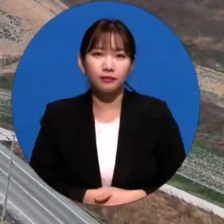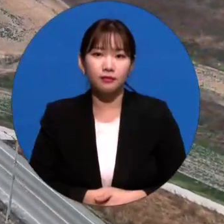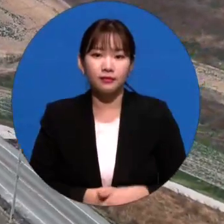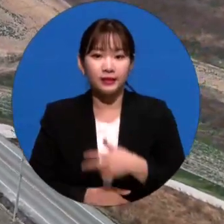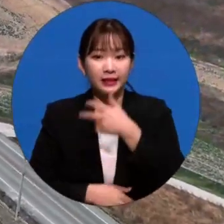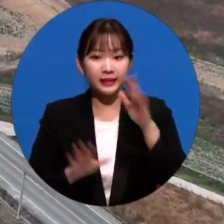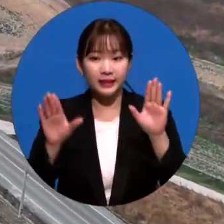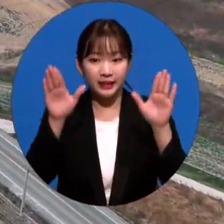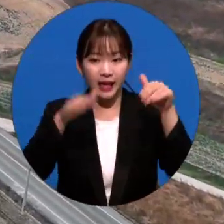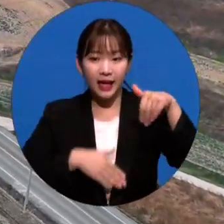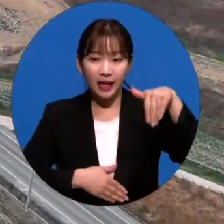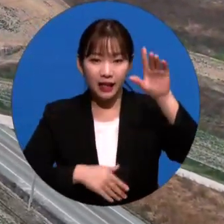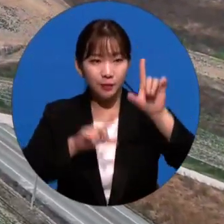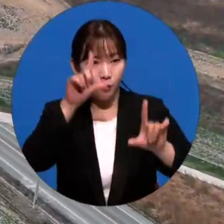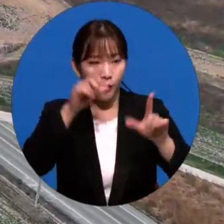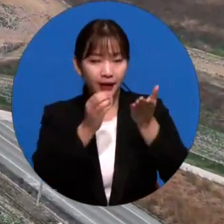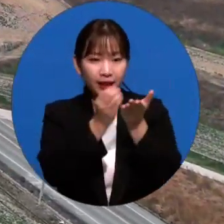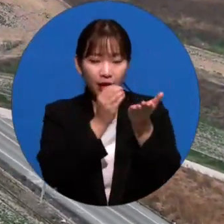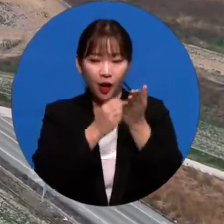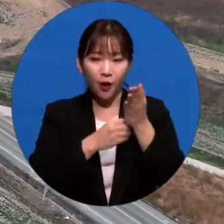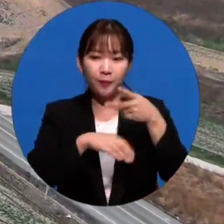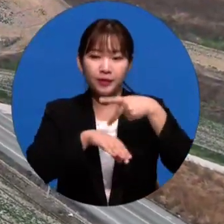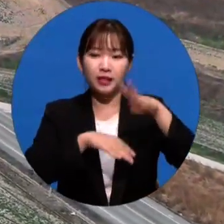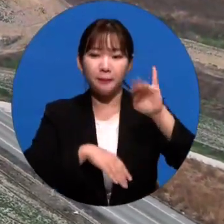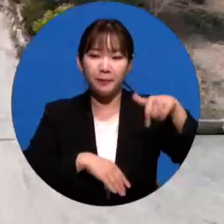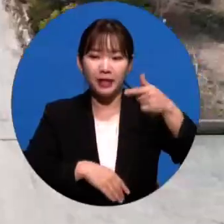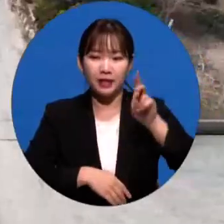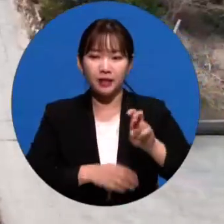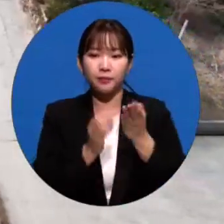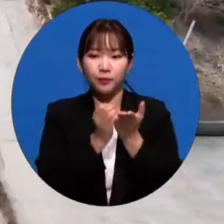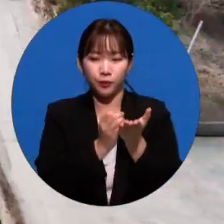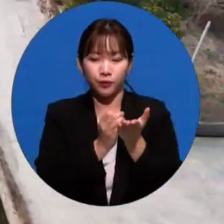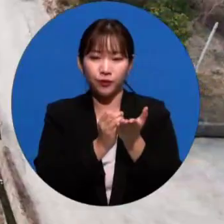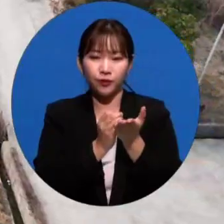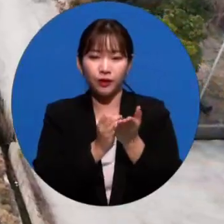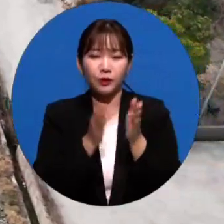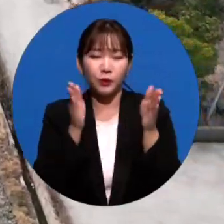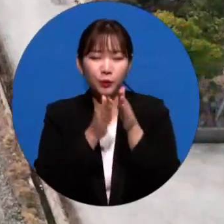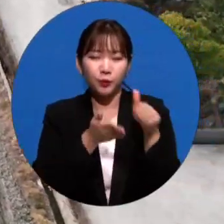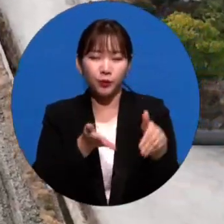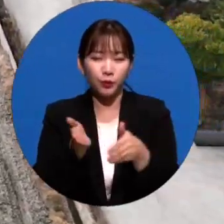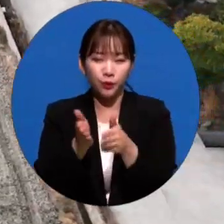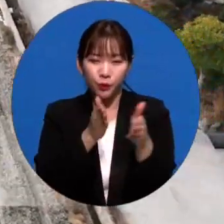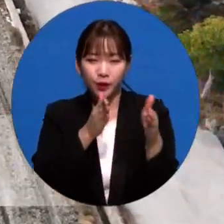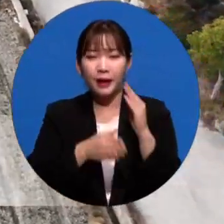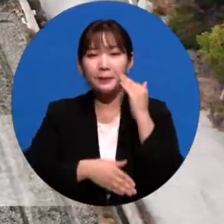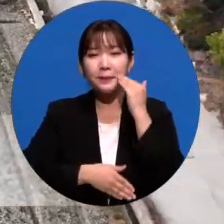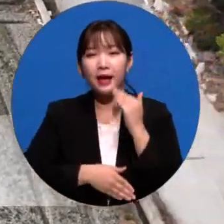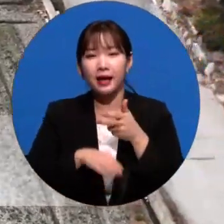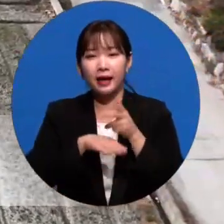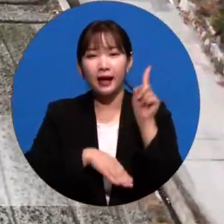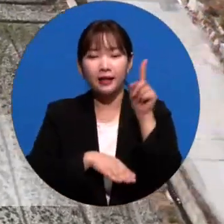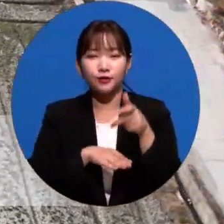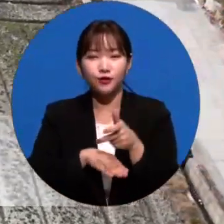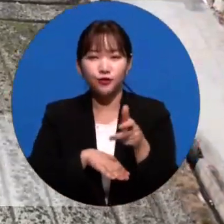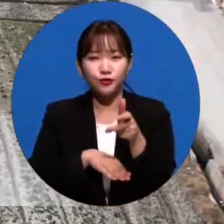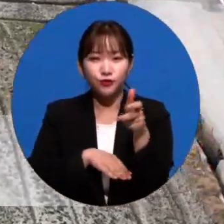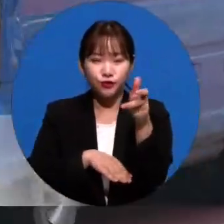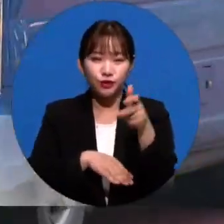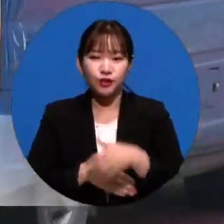큰 새가 날아가는 듯한 모양의 섬 신안군 비금도. 좁은 도로를 새파란 버스 한 대가